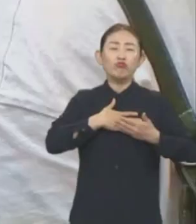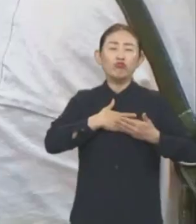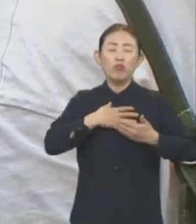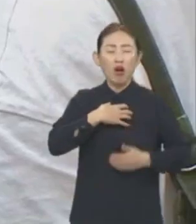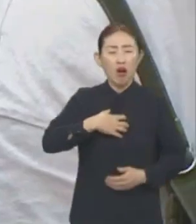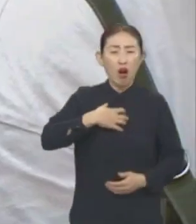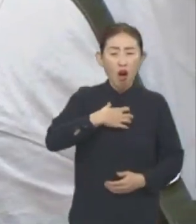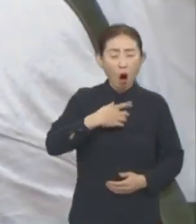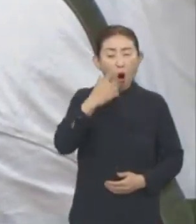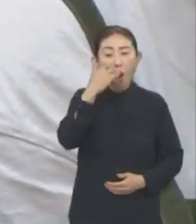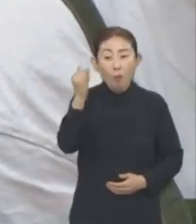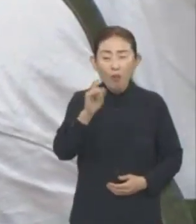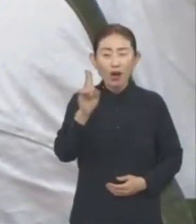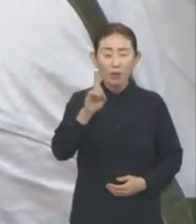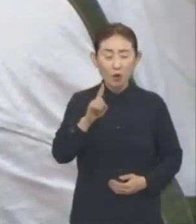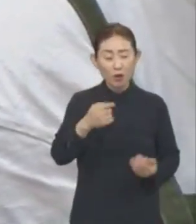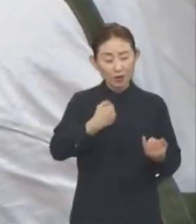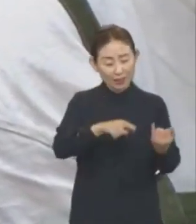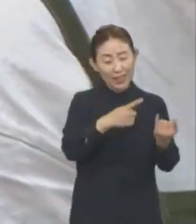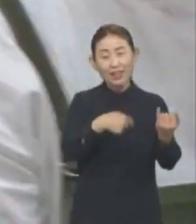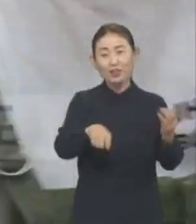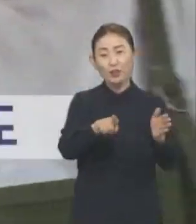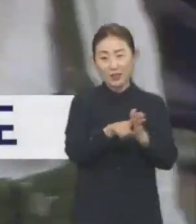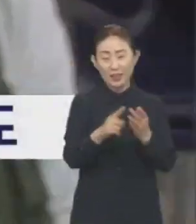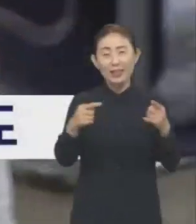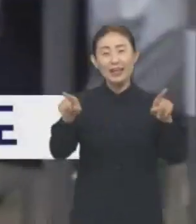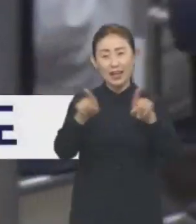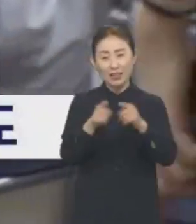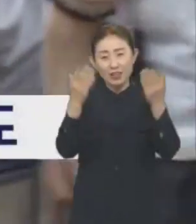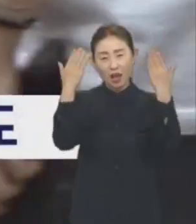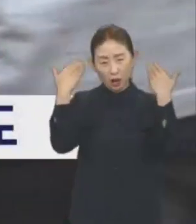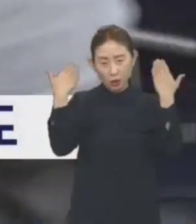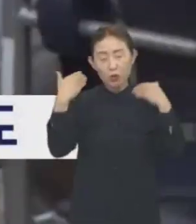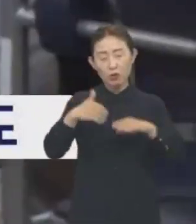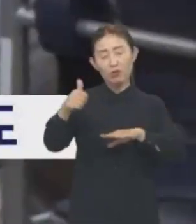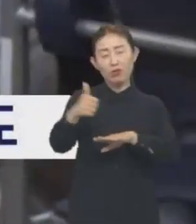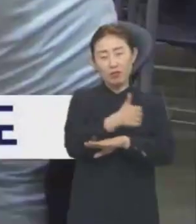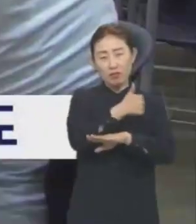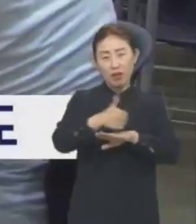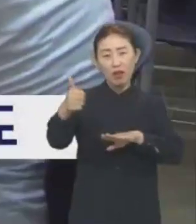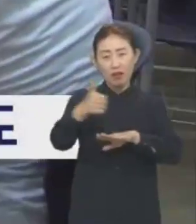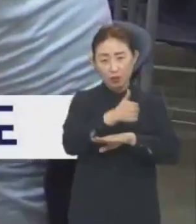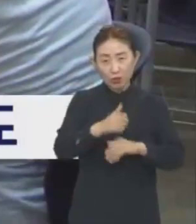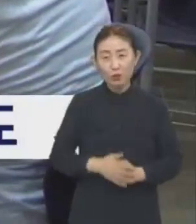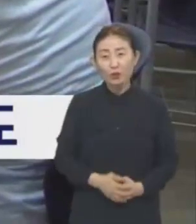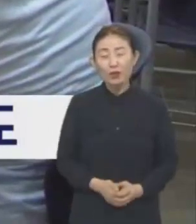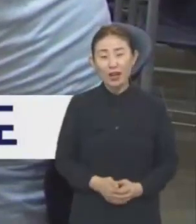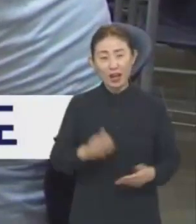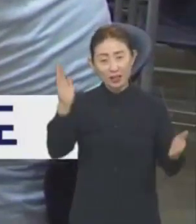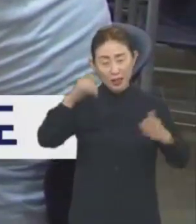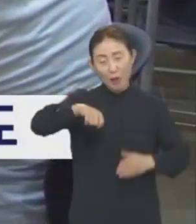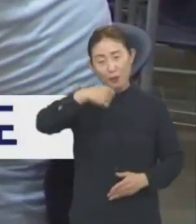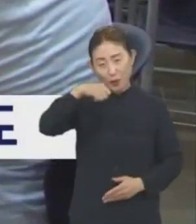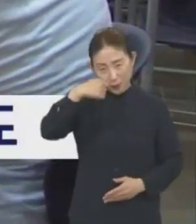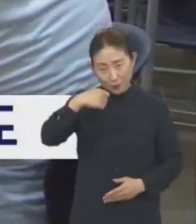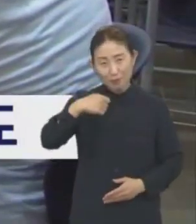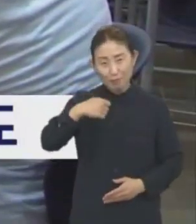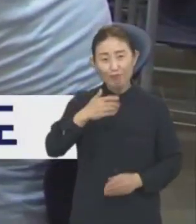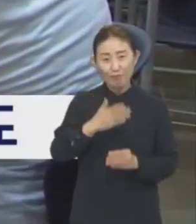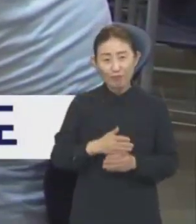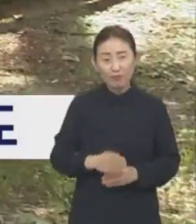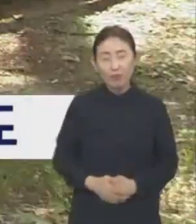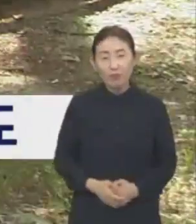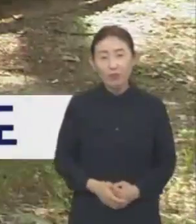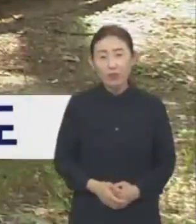위해 어머니 신여명 씨는 만학도를 자처하며 강의를 듣고 동기들과 밥도 먹으며 대학생활을 함께하고